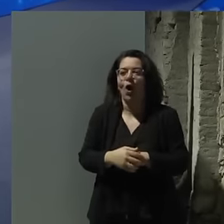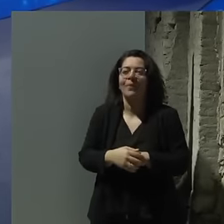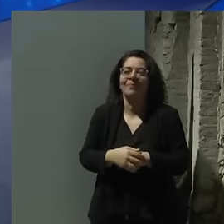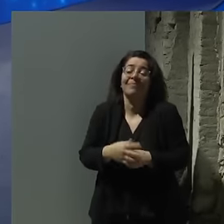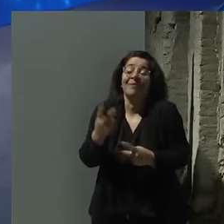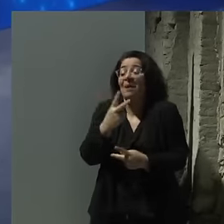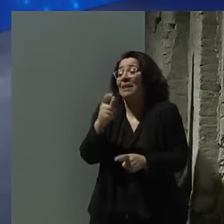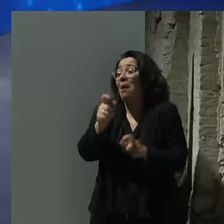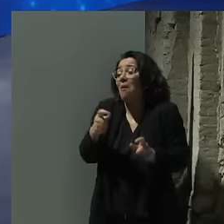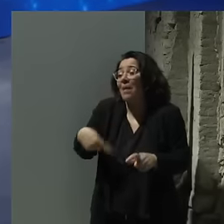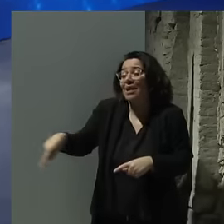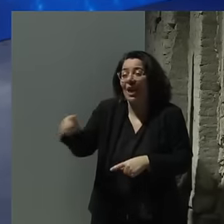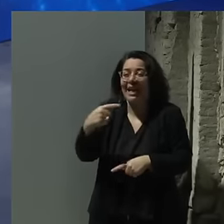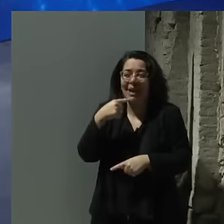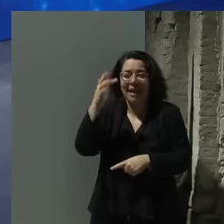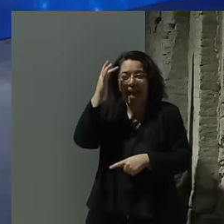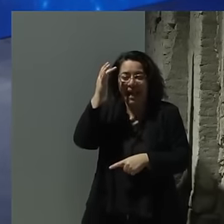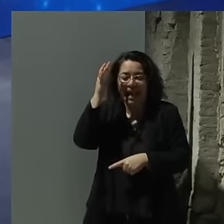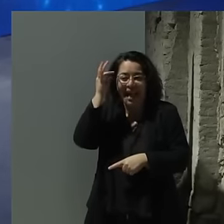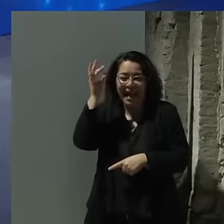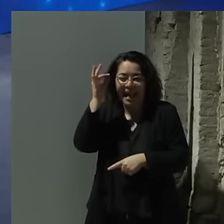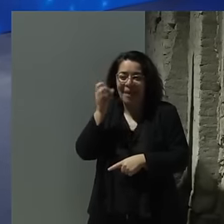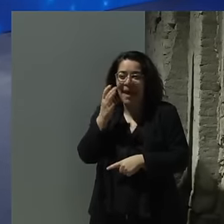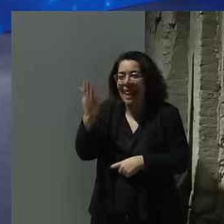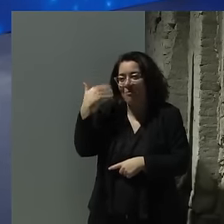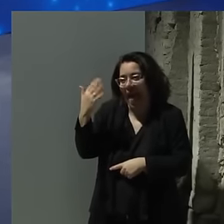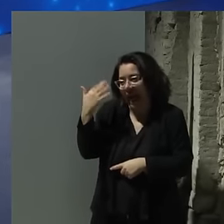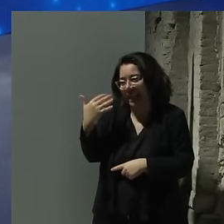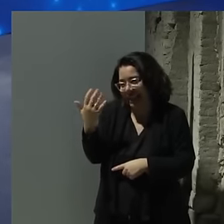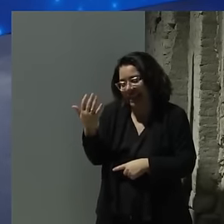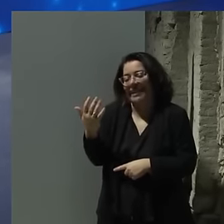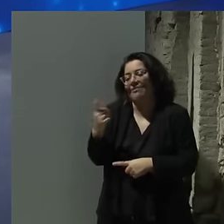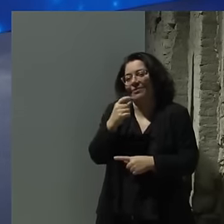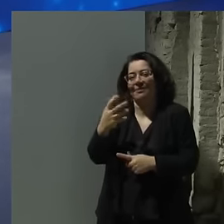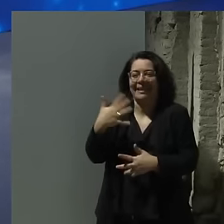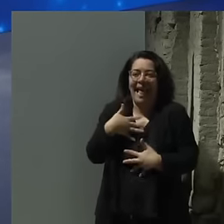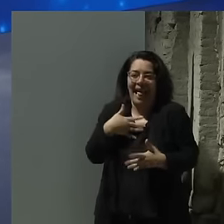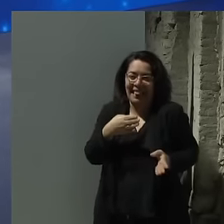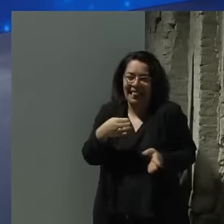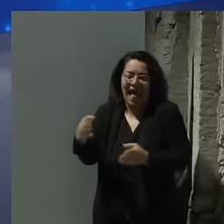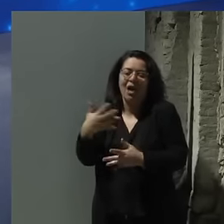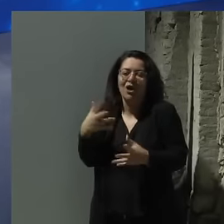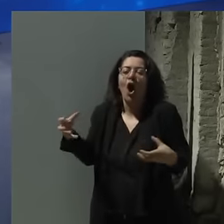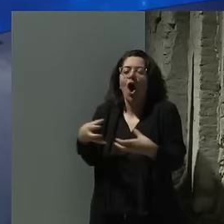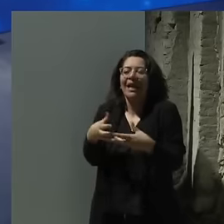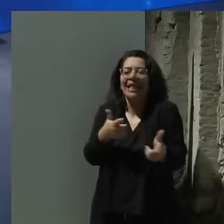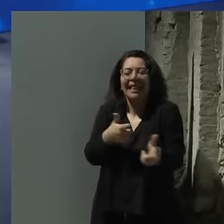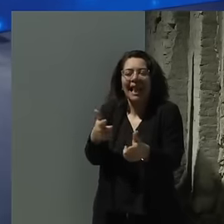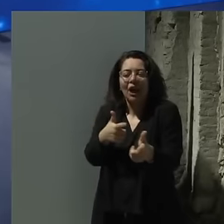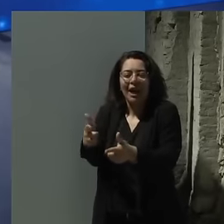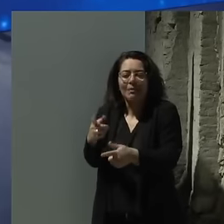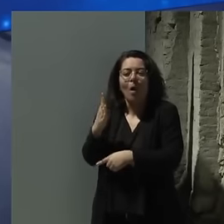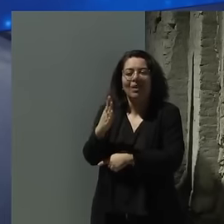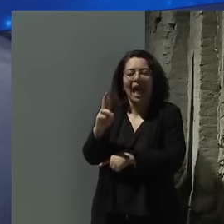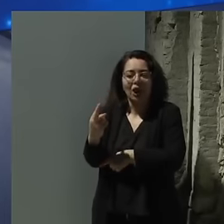comunque c'ha una certa età, la colonna Walter Alasia se la ricorda, che era un'organizzazione terroristica, ovviamente legata alle Brigate Rosse,